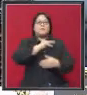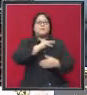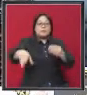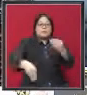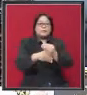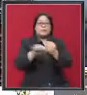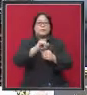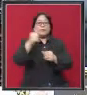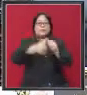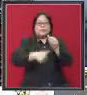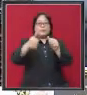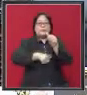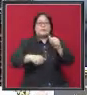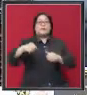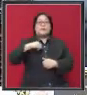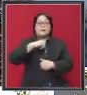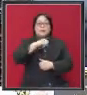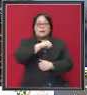pula,